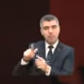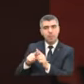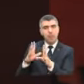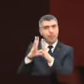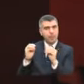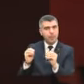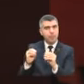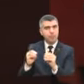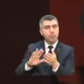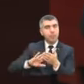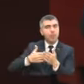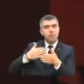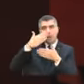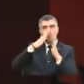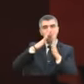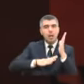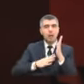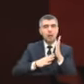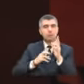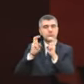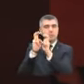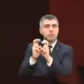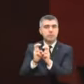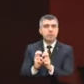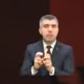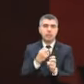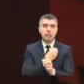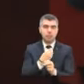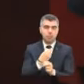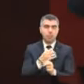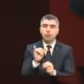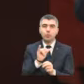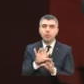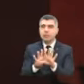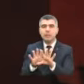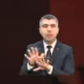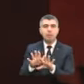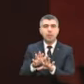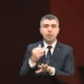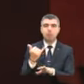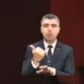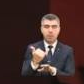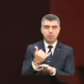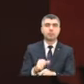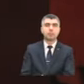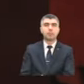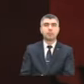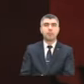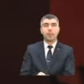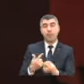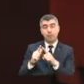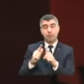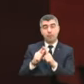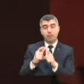اليوم الخصاص شامل، هذاك الخصاص كيفاش ندبروا أحسن تدبير؟ ما يمكننا ندبروه إلا